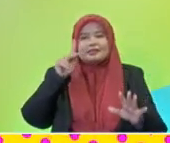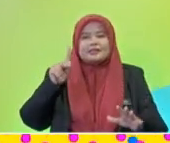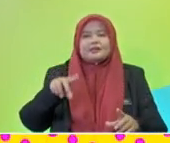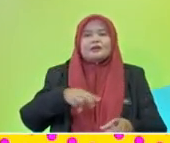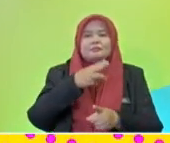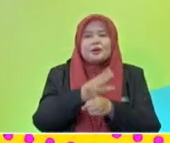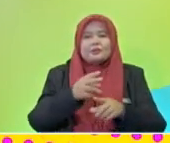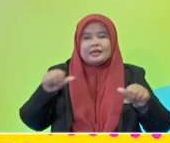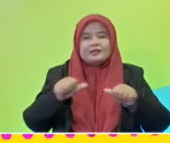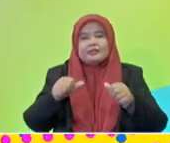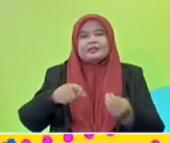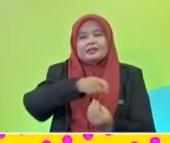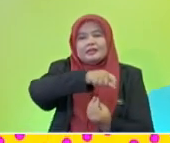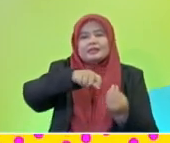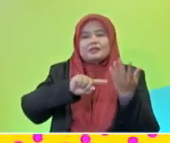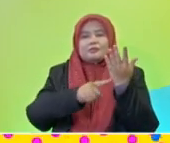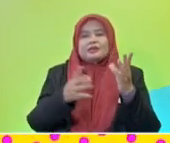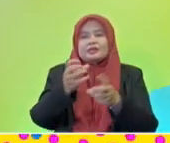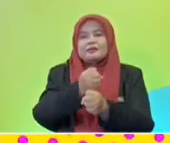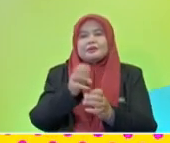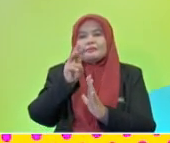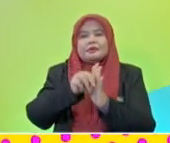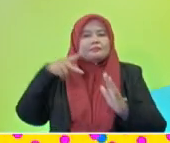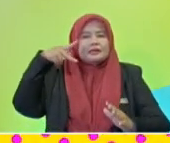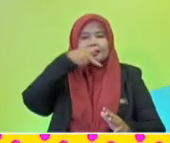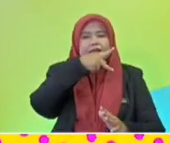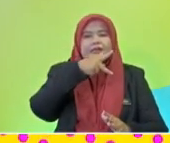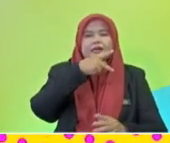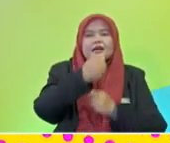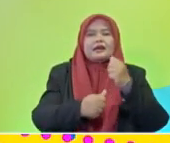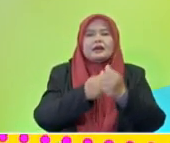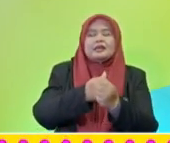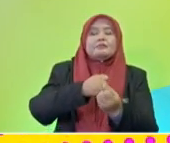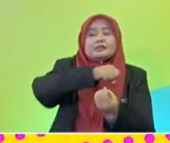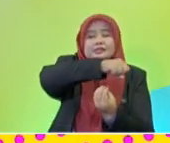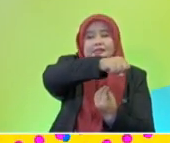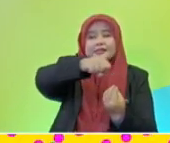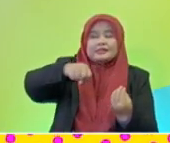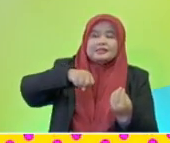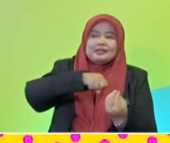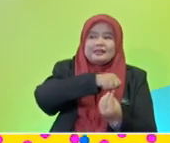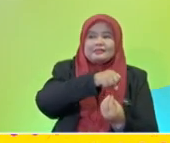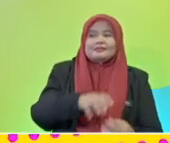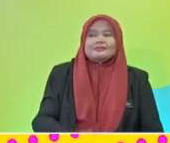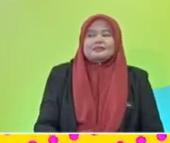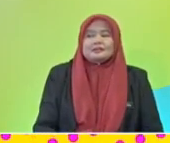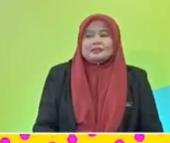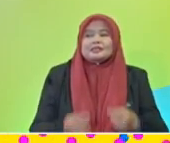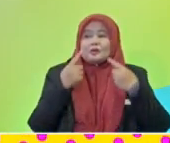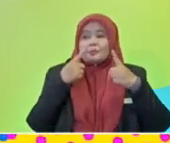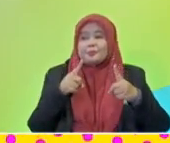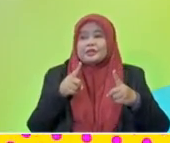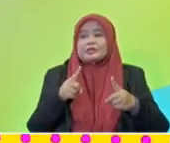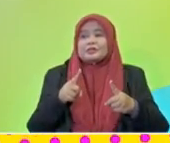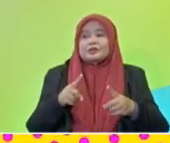aktiviti kitar semula dapat memelihara alam sekitar betul Kita lihat sama ada jawapan kumpulan kertas ini